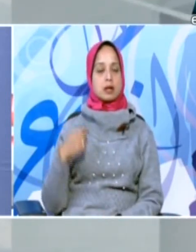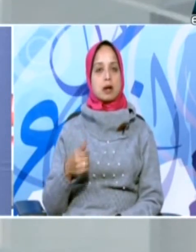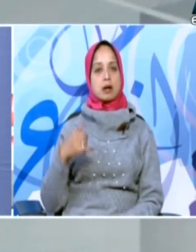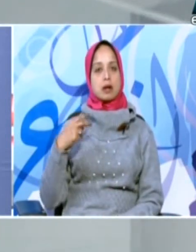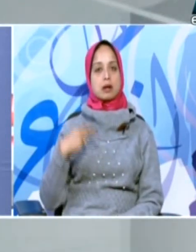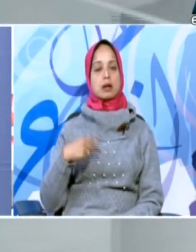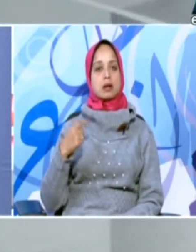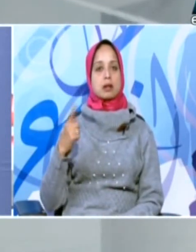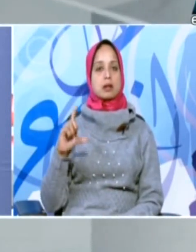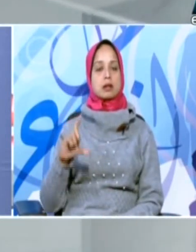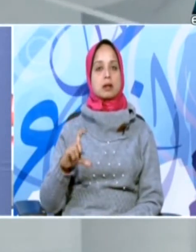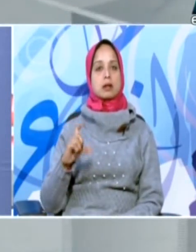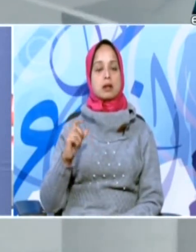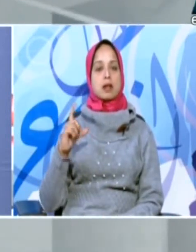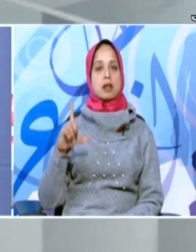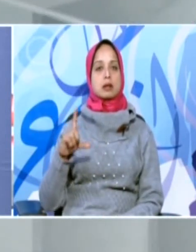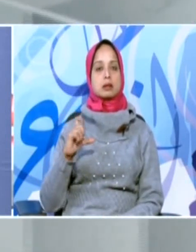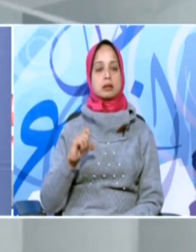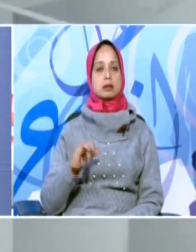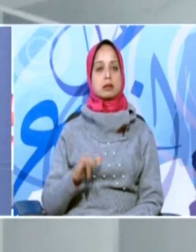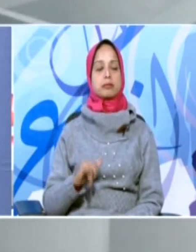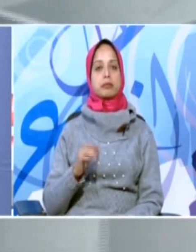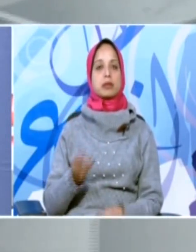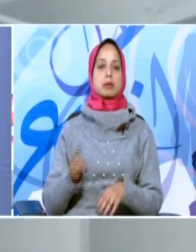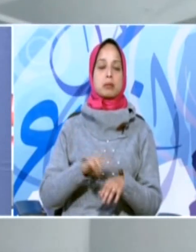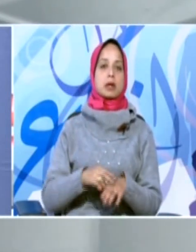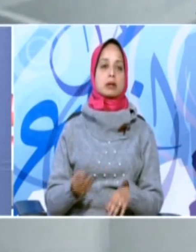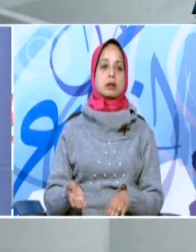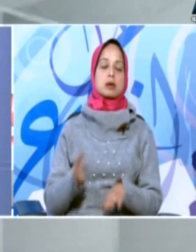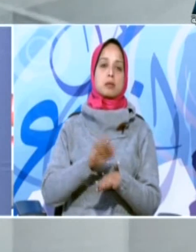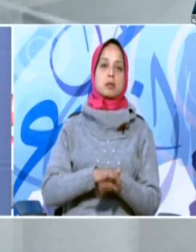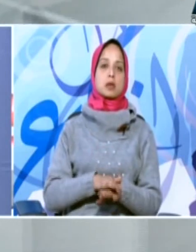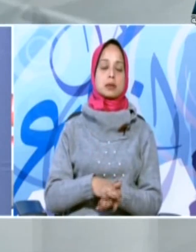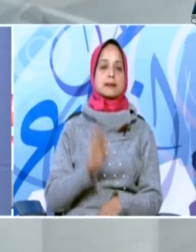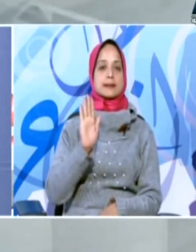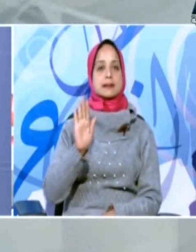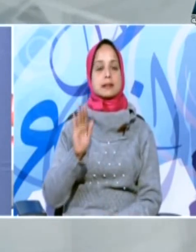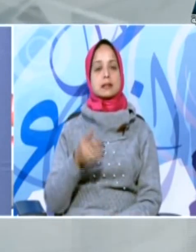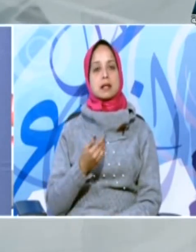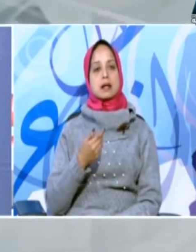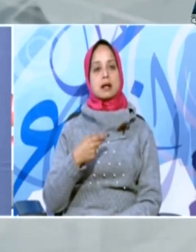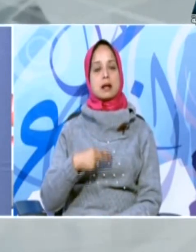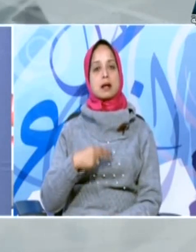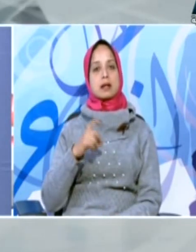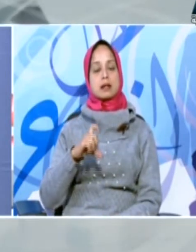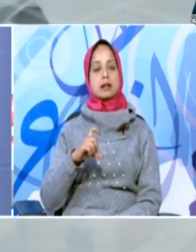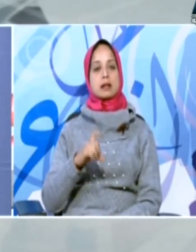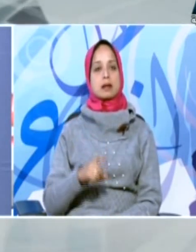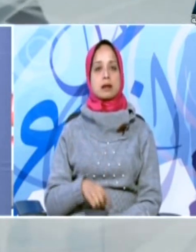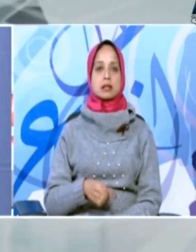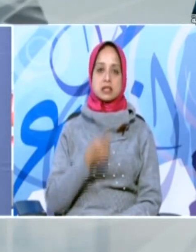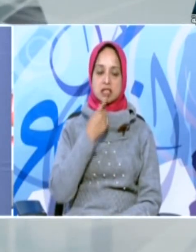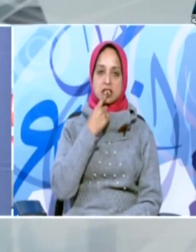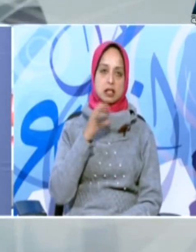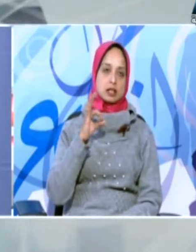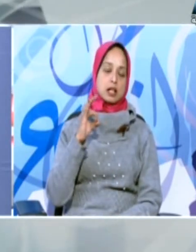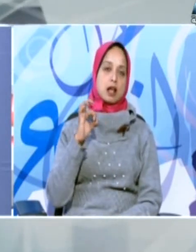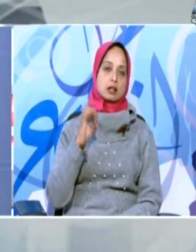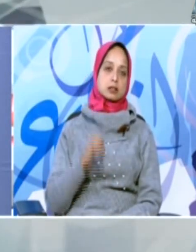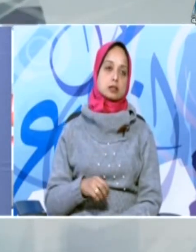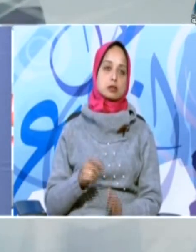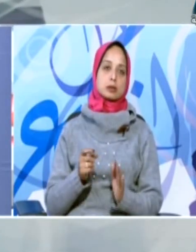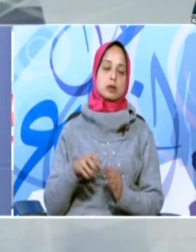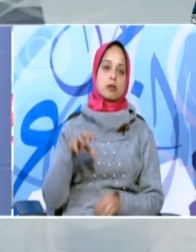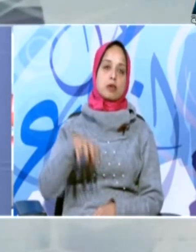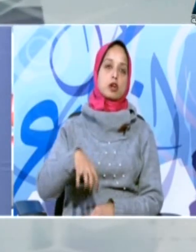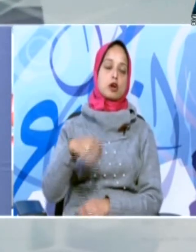سعد. بعد وفاه سعد طبعا الكتاب ما ذكرش كل ده، فكان في برلمان عندي وفد سنه 30. النحاس اللي